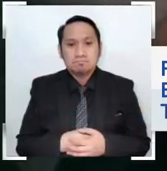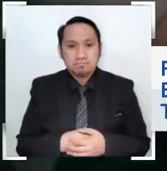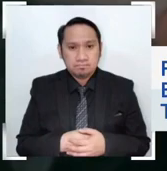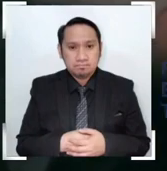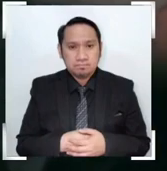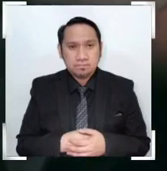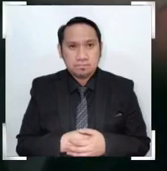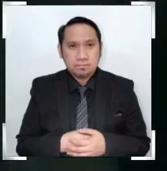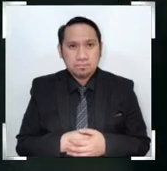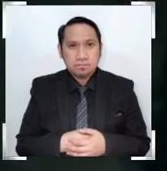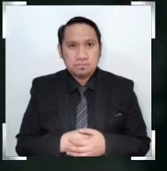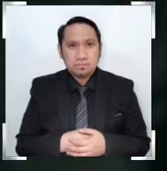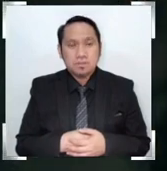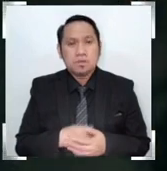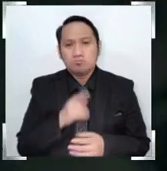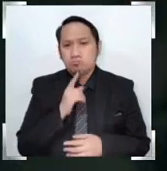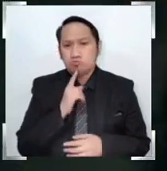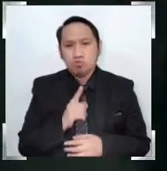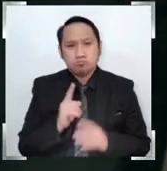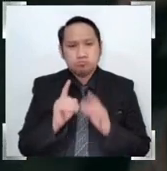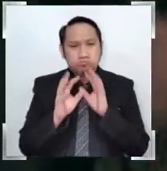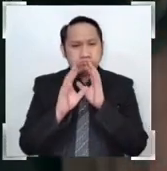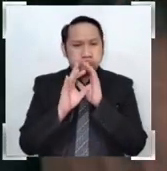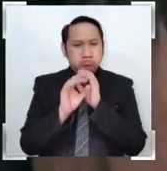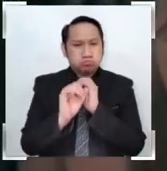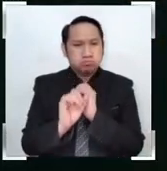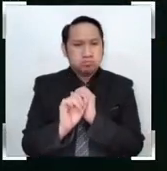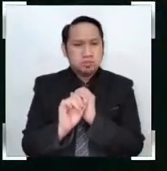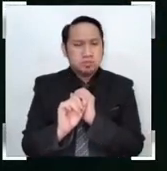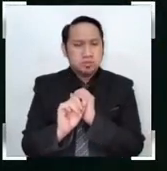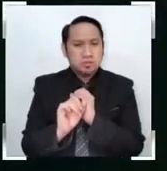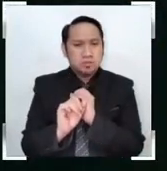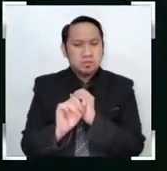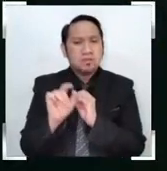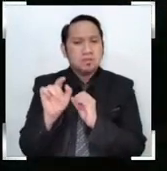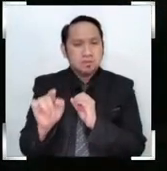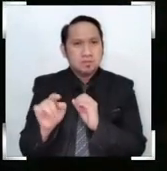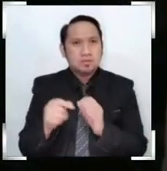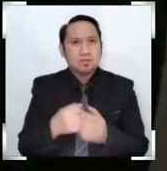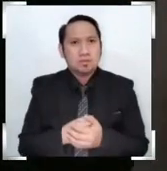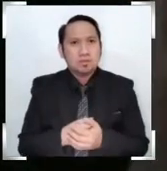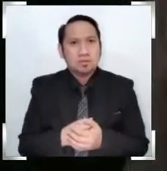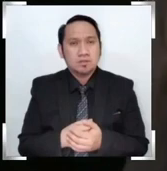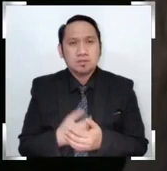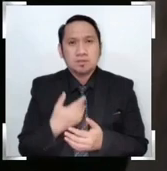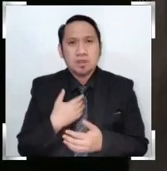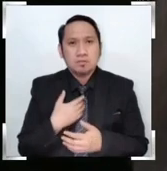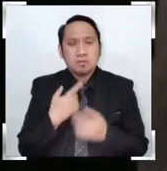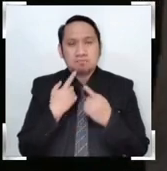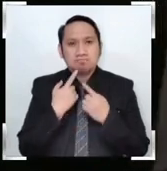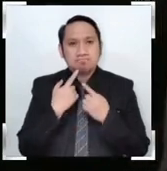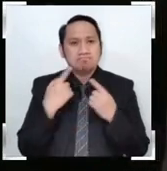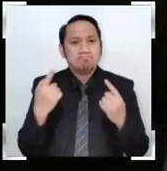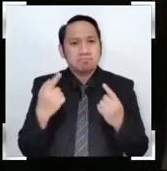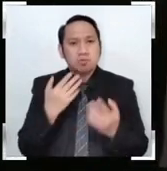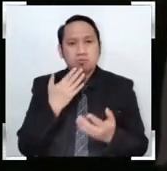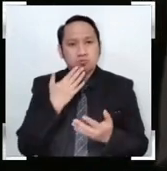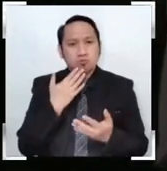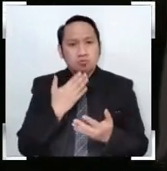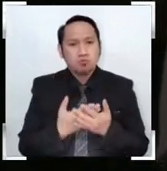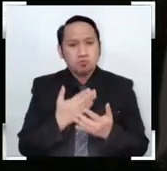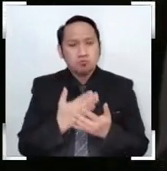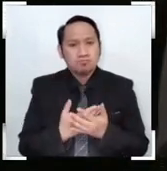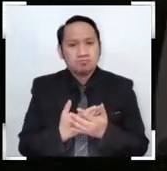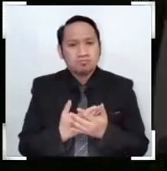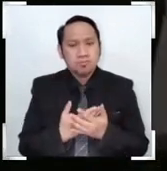Bumuhos ang paghanga online, kwento ni Andrea. Isa ito sa pinakamabigat pero fulfilling na eksena ang kanyang ginawa. Nagpapasalamat